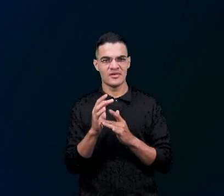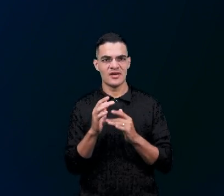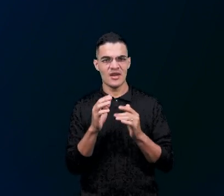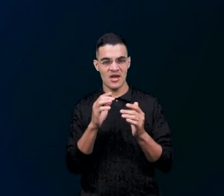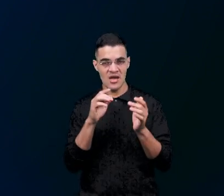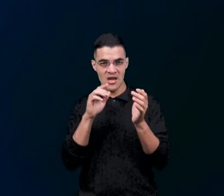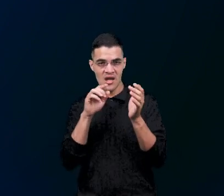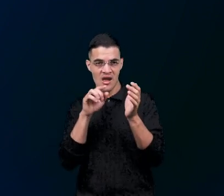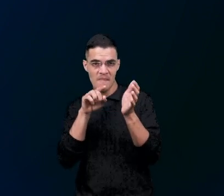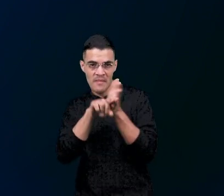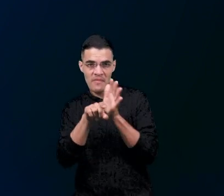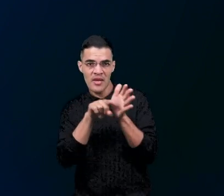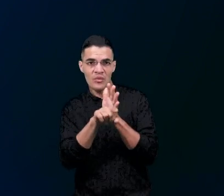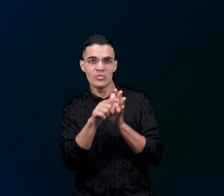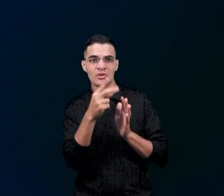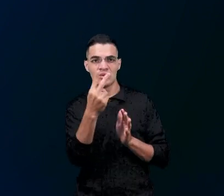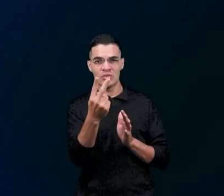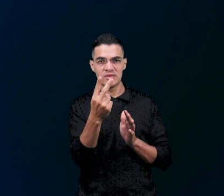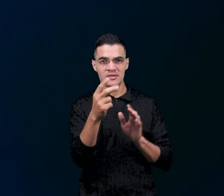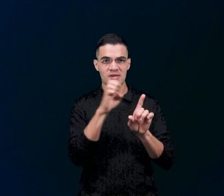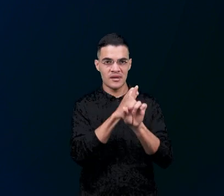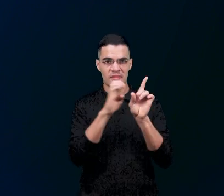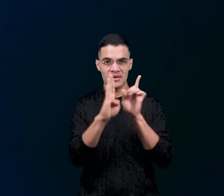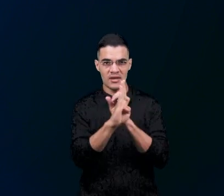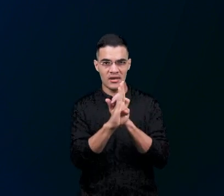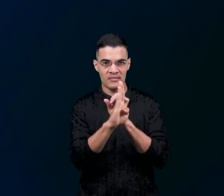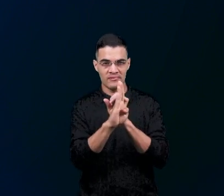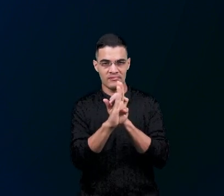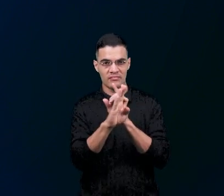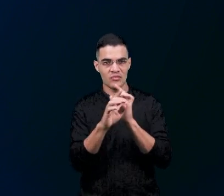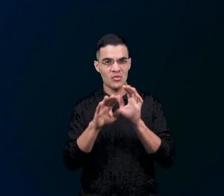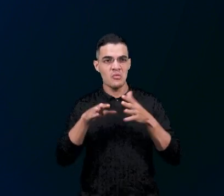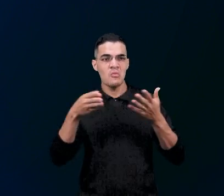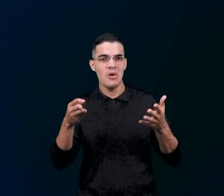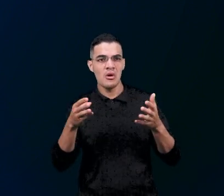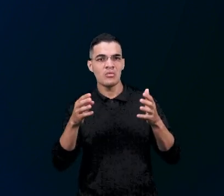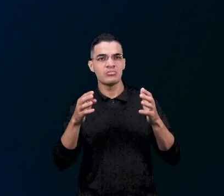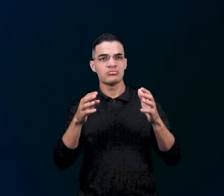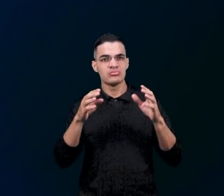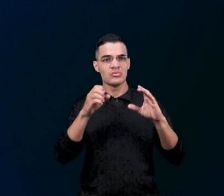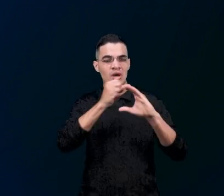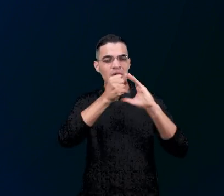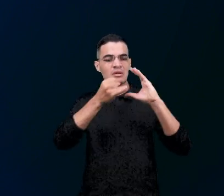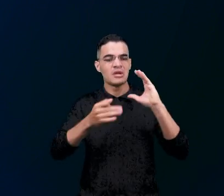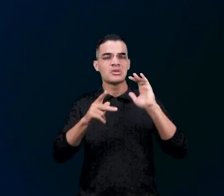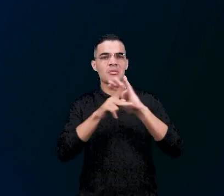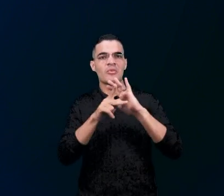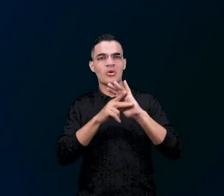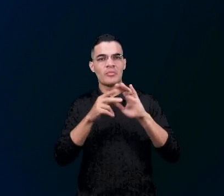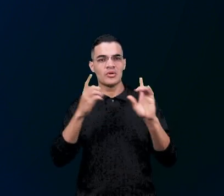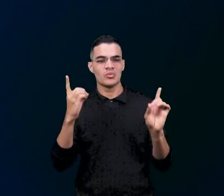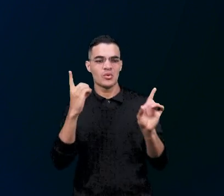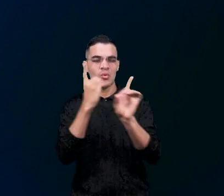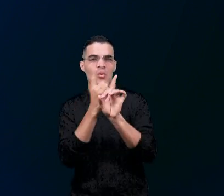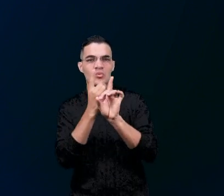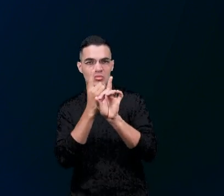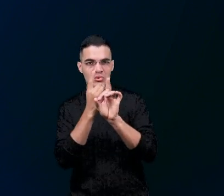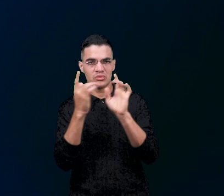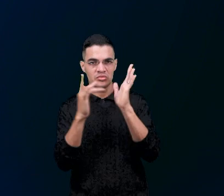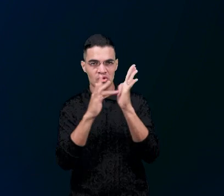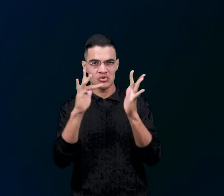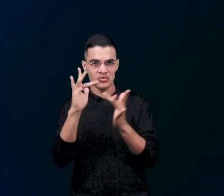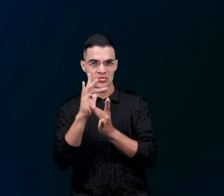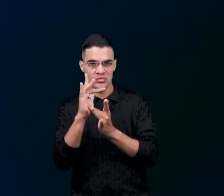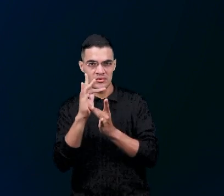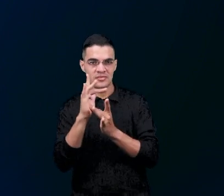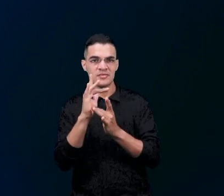2, proposée à l'école biblique dominicale qui dit quels ont été les faits historiques de cette rencontre entre